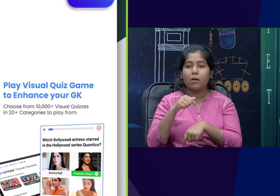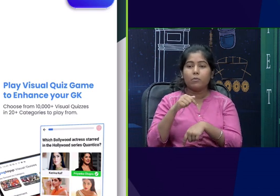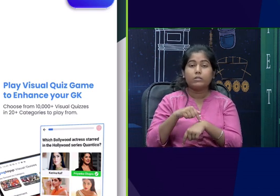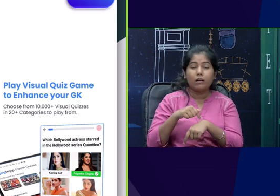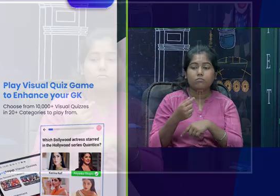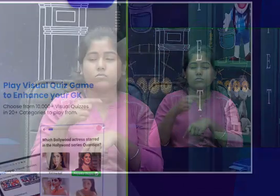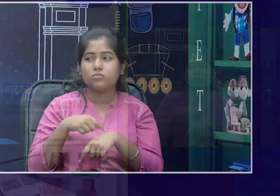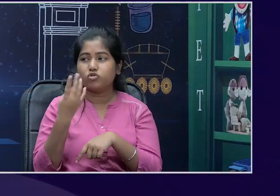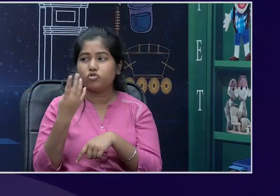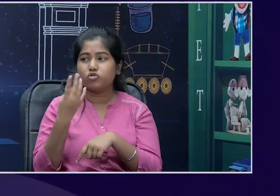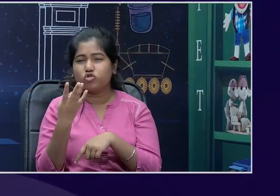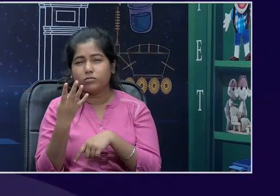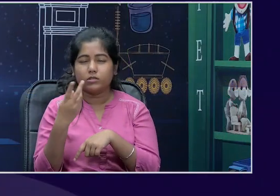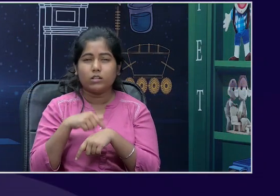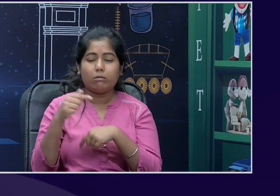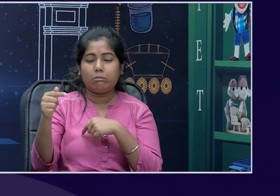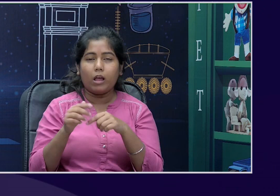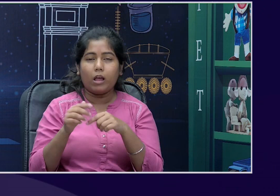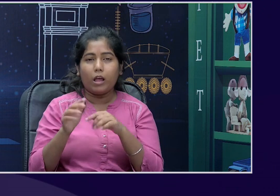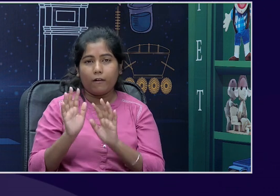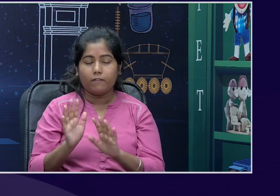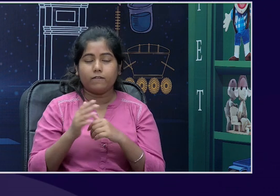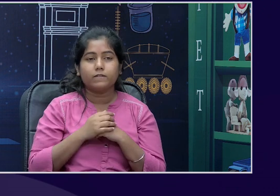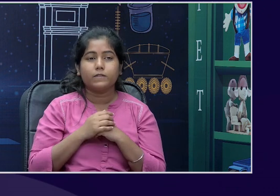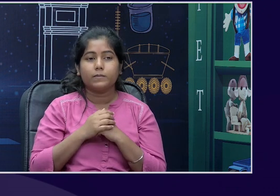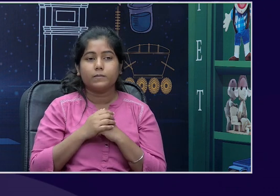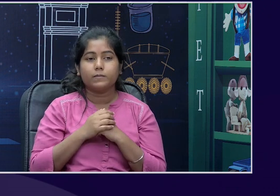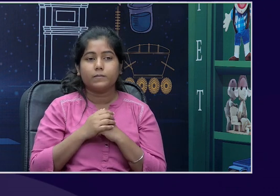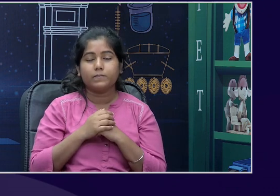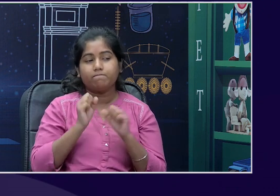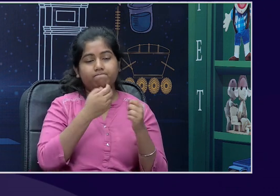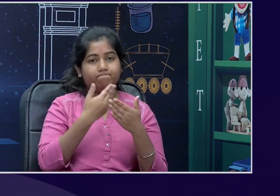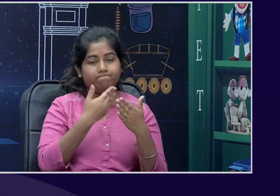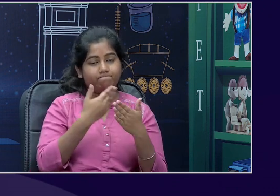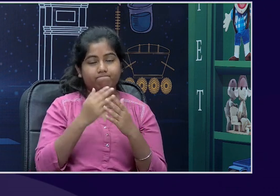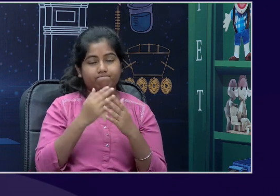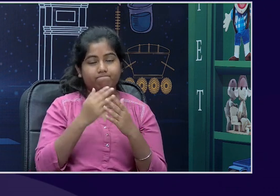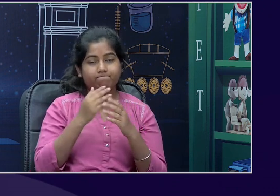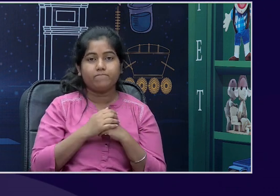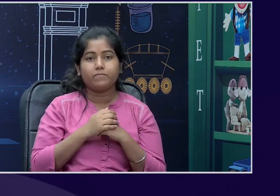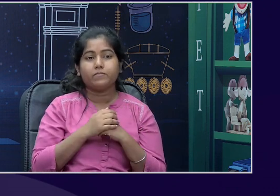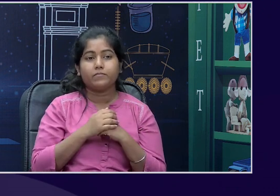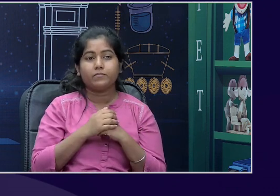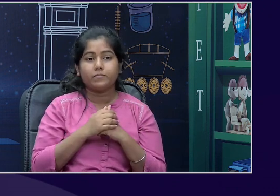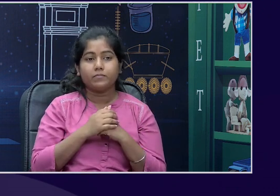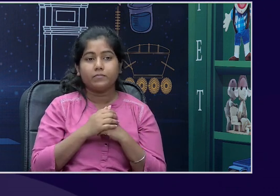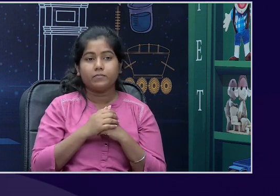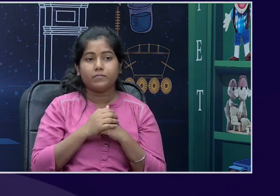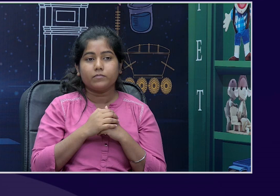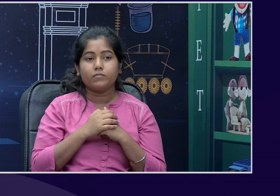तकरीबन 4 मिनट का समय और बचा है सर। जी जी थैंक यू। तो उस बात अगर आप करेंगे